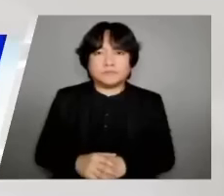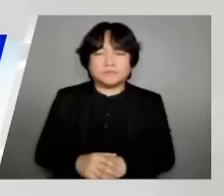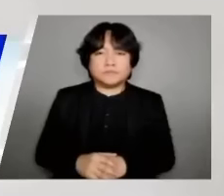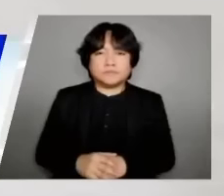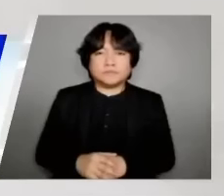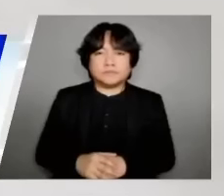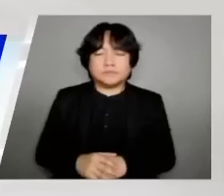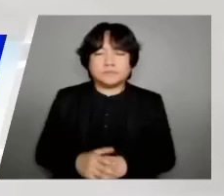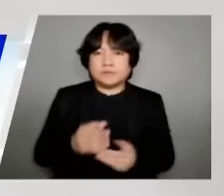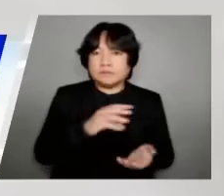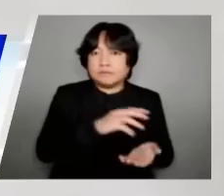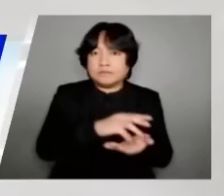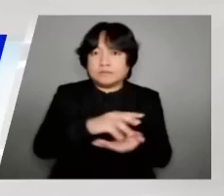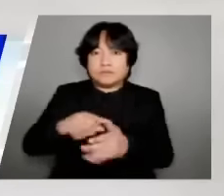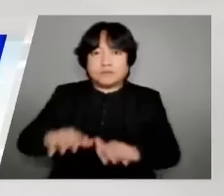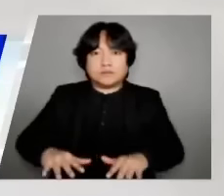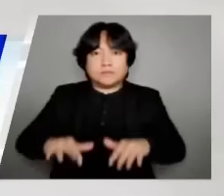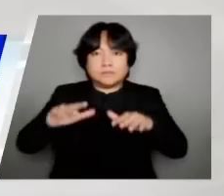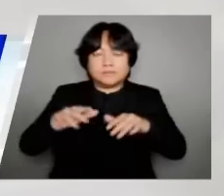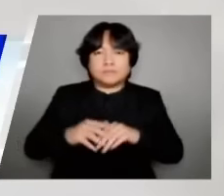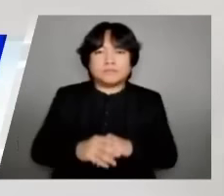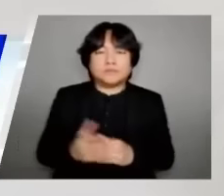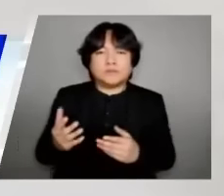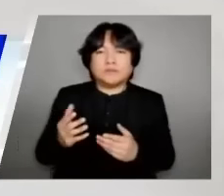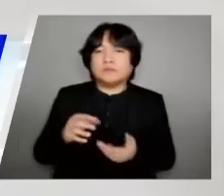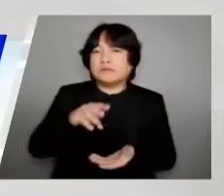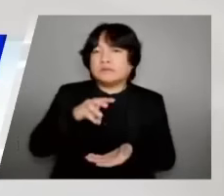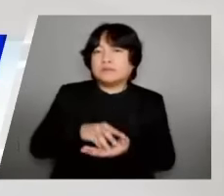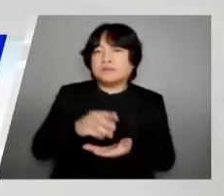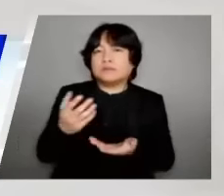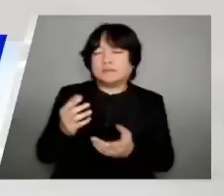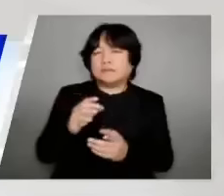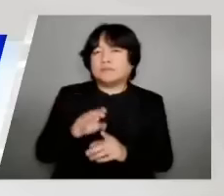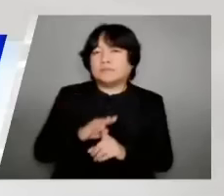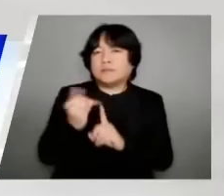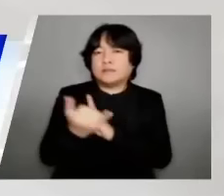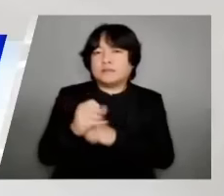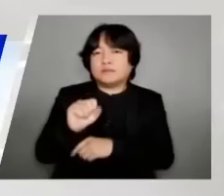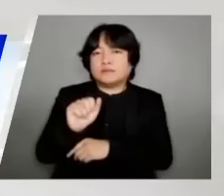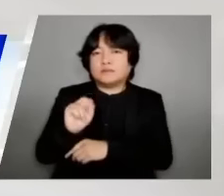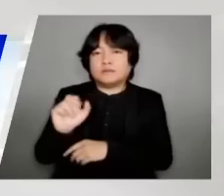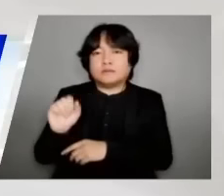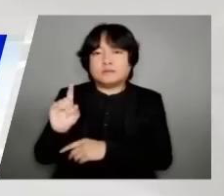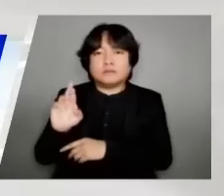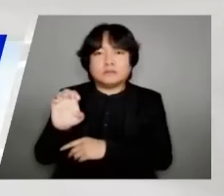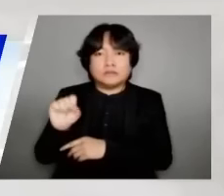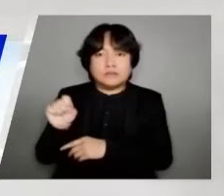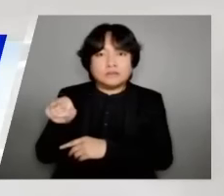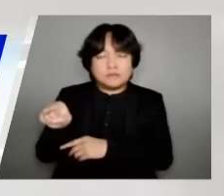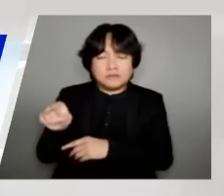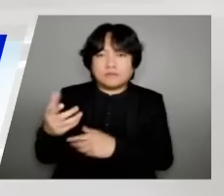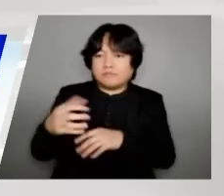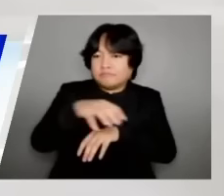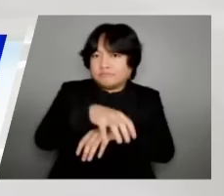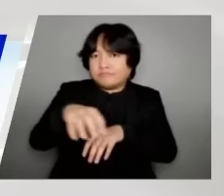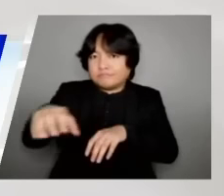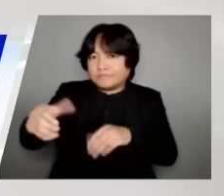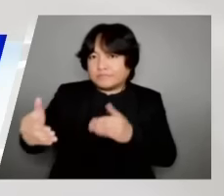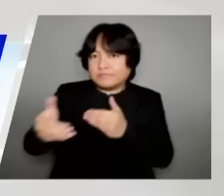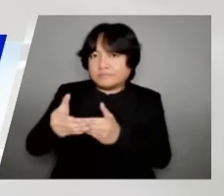lumubog, ang kahabaan ng Imelda Avenue sa barangay San Andres, kung saan naroon ang magkakatabing subdivision. Napakarami po